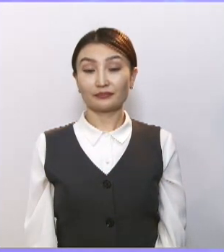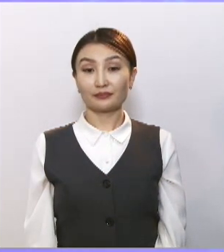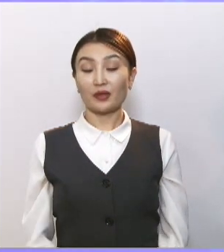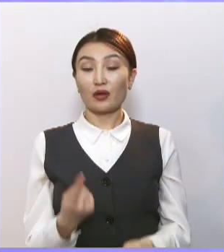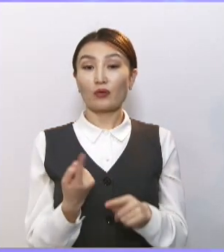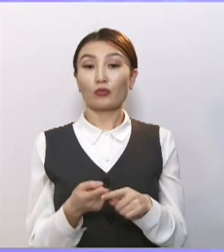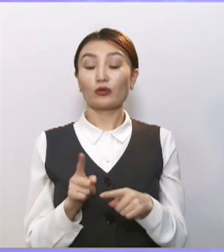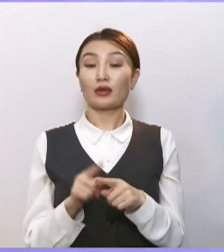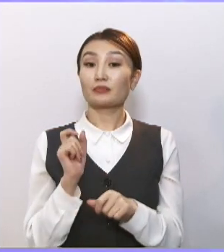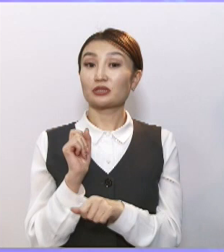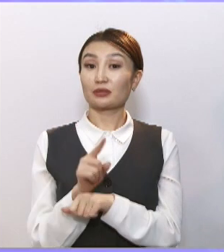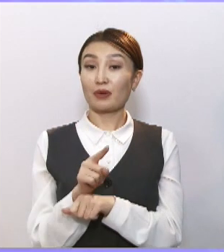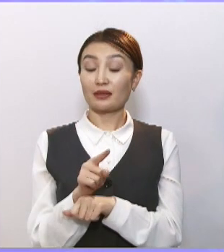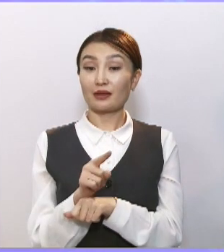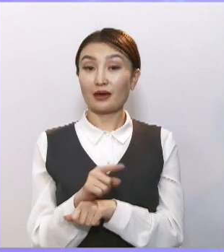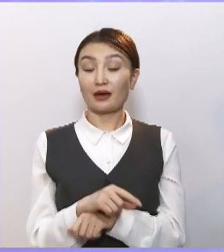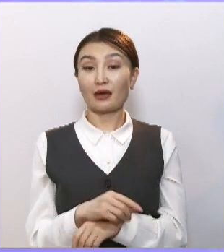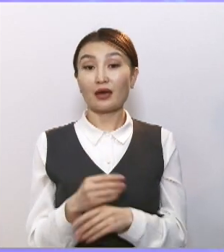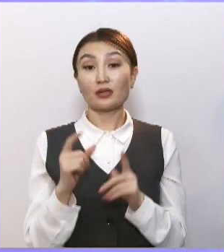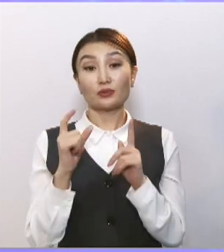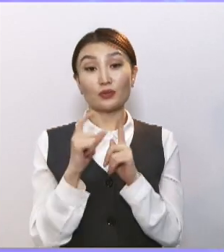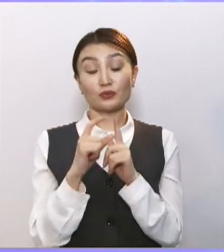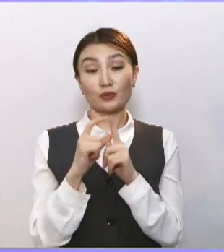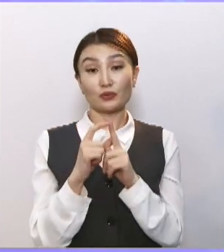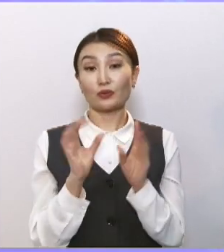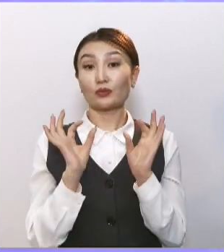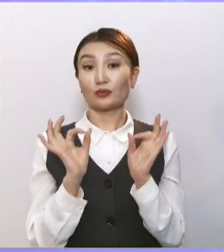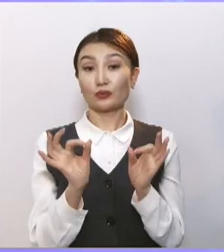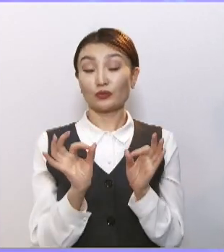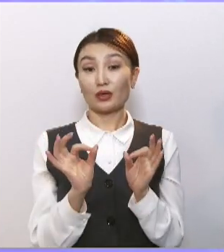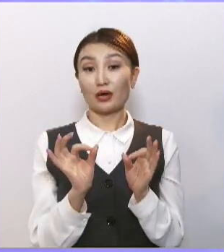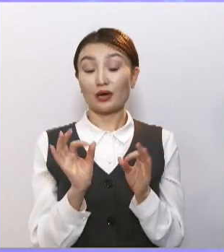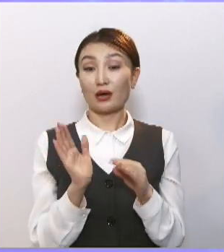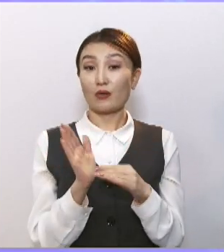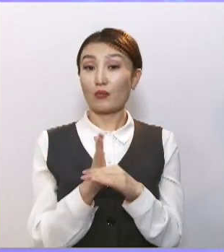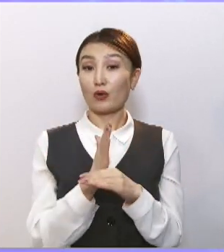Бул тапшырмада берилген сөздөрдү туура бөлгүлө.